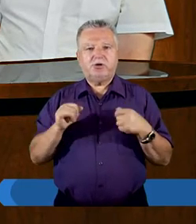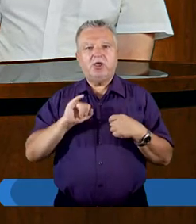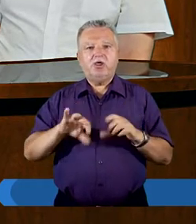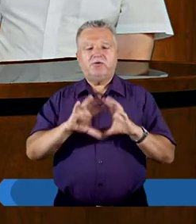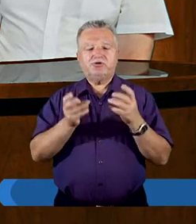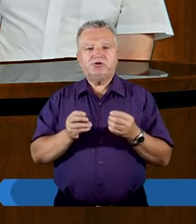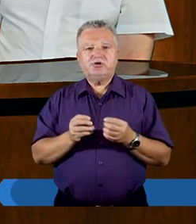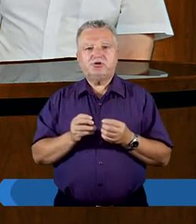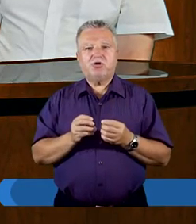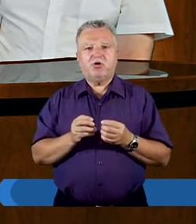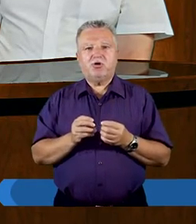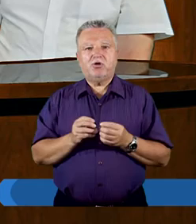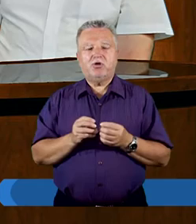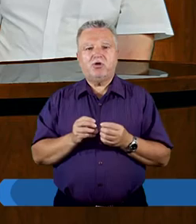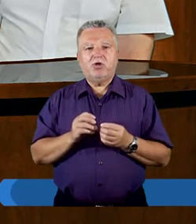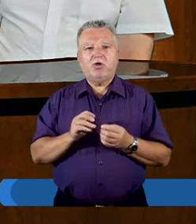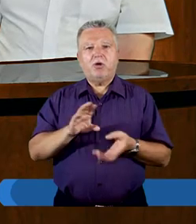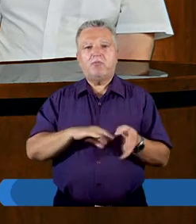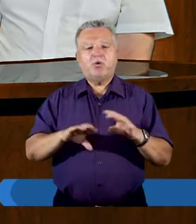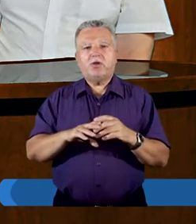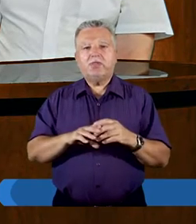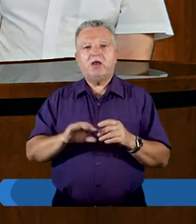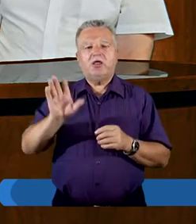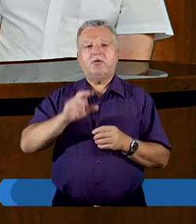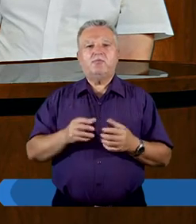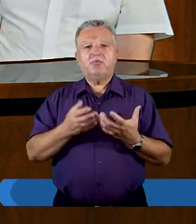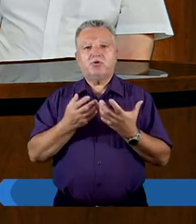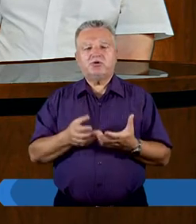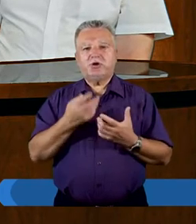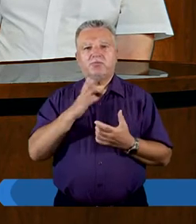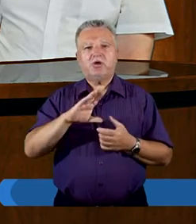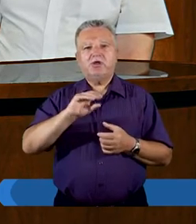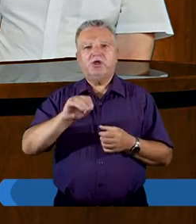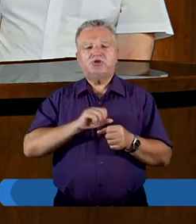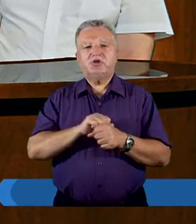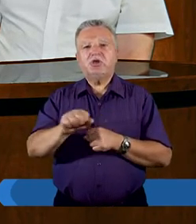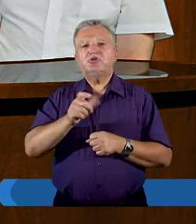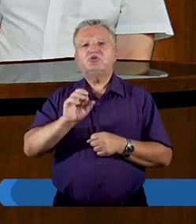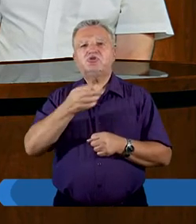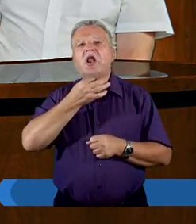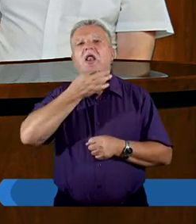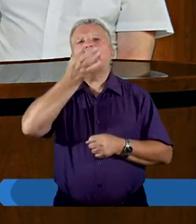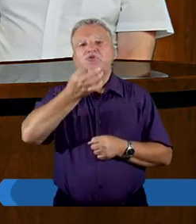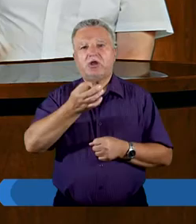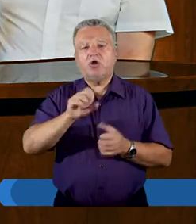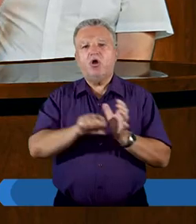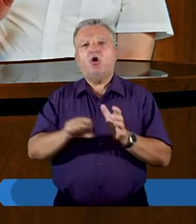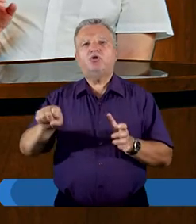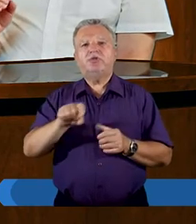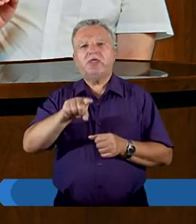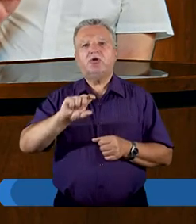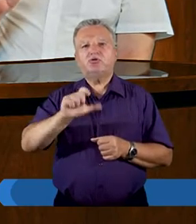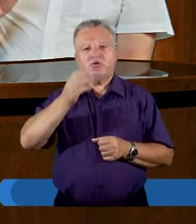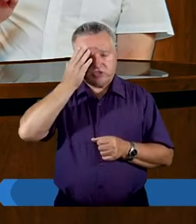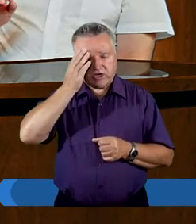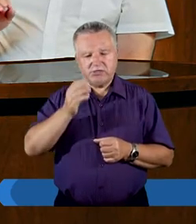wszystko pokładali, to Pan Bóg próbował im przekazać, słuchajcie, jest coś, co wykracza poza tę rzeczywistość, którą znacie. I tutaj Biblia to dostrzegam. Biblia